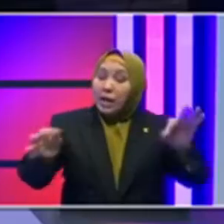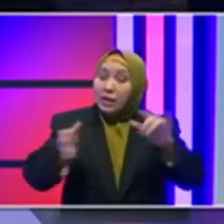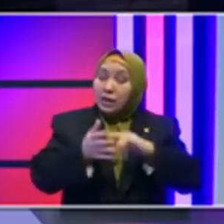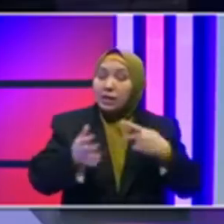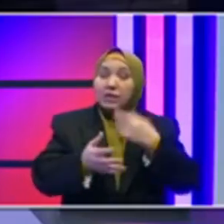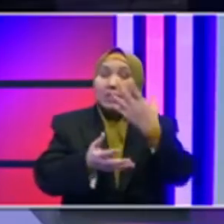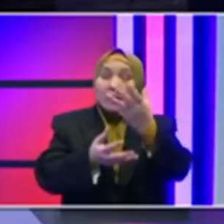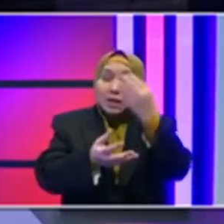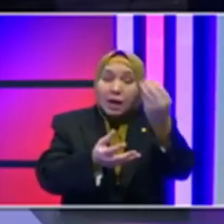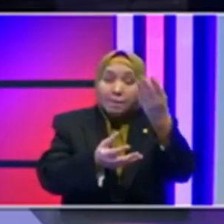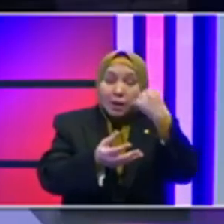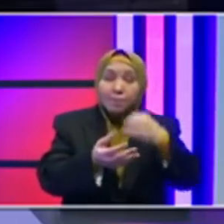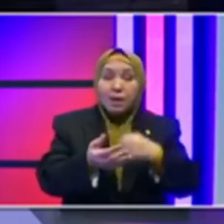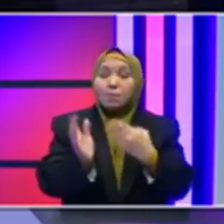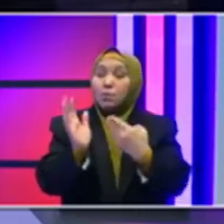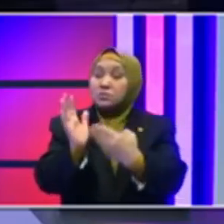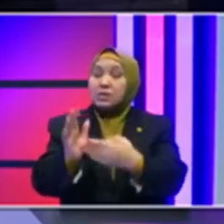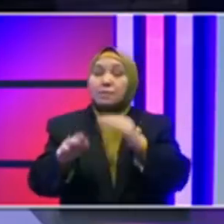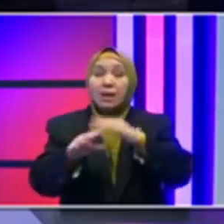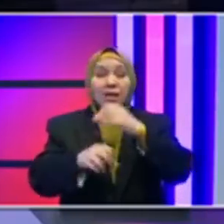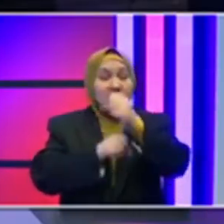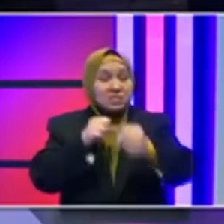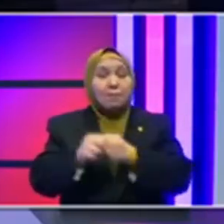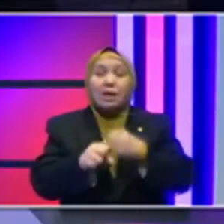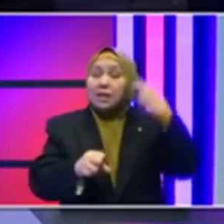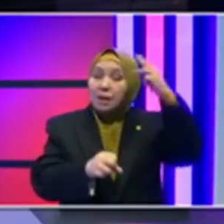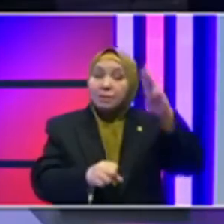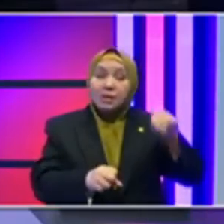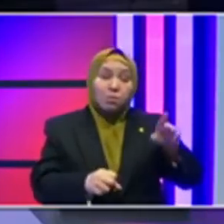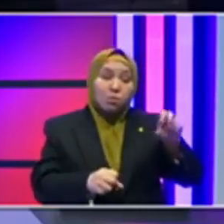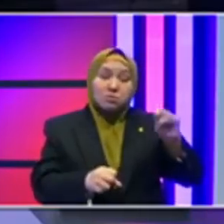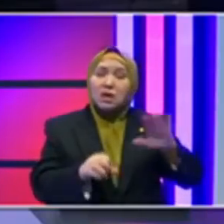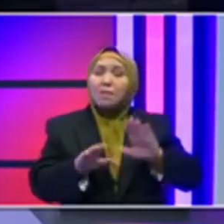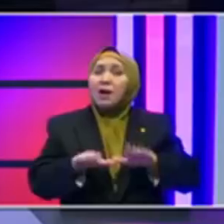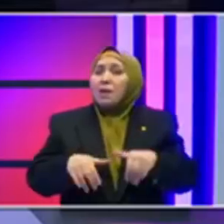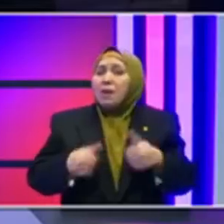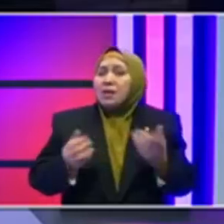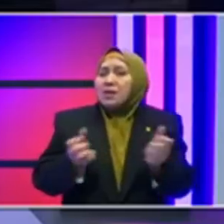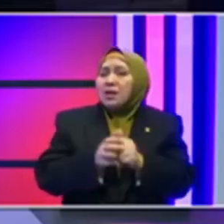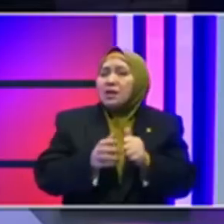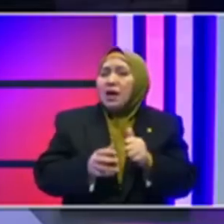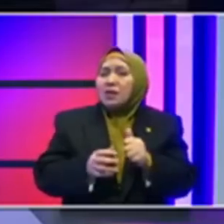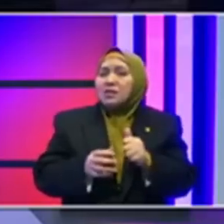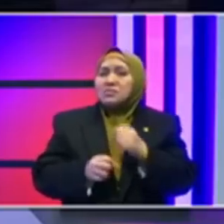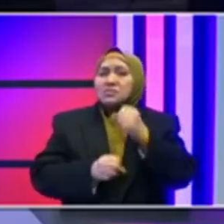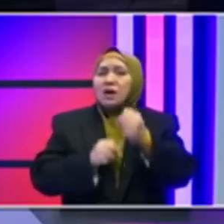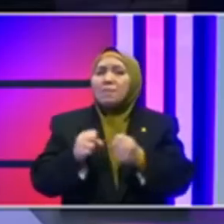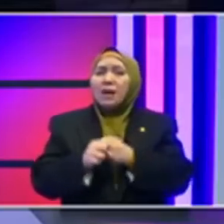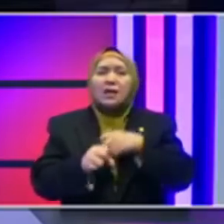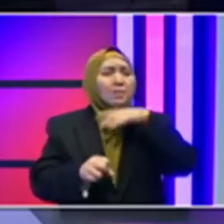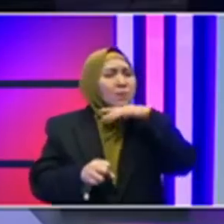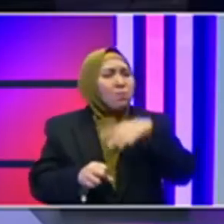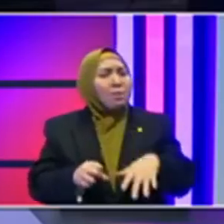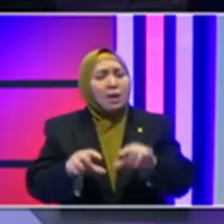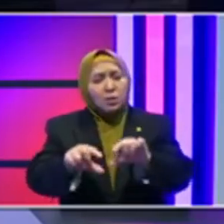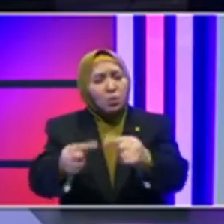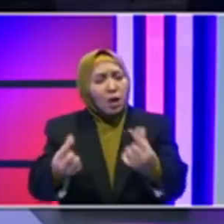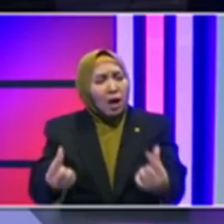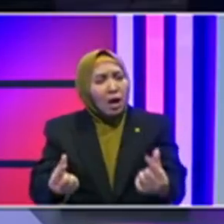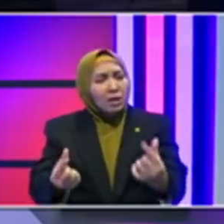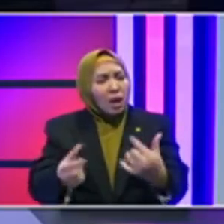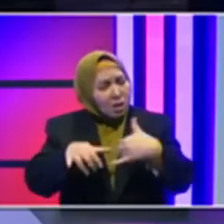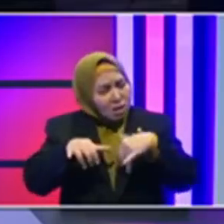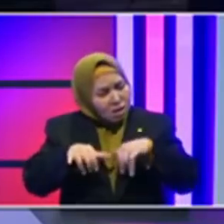kalau ini mukjizat pada zaman Nabi Musa ya Bagaimana pula dengan mukjizat Nabi Muhammad Quran yang